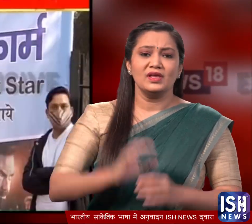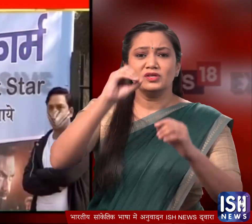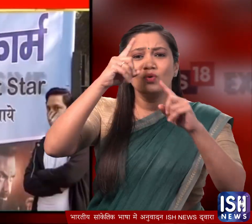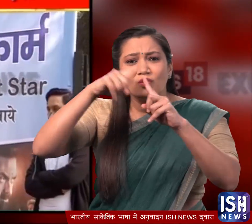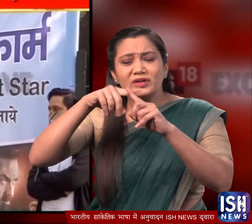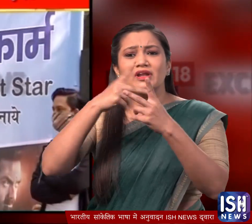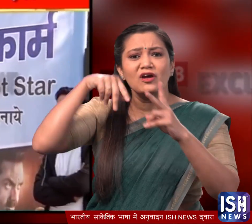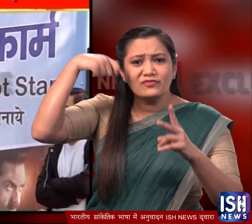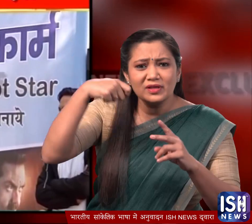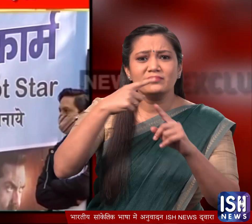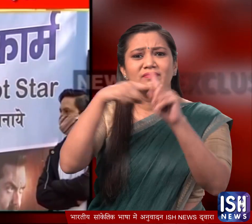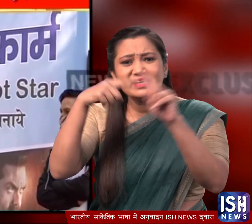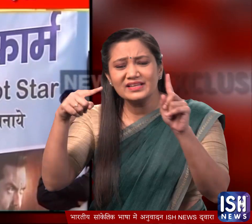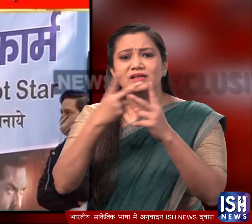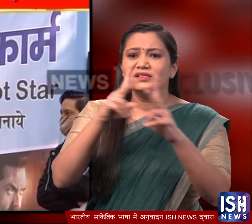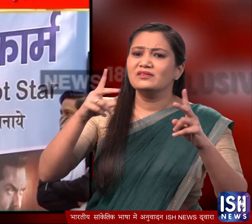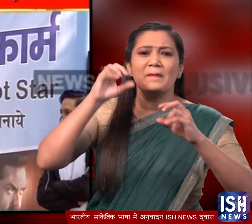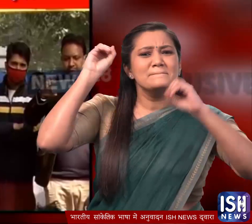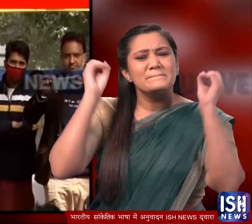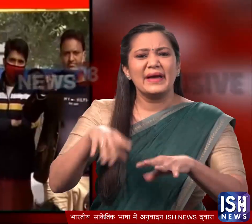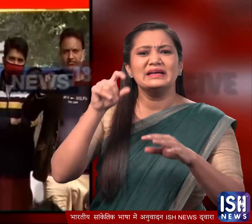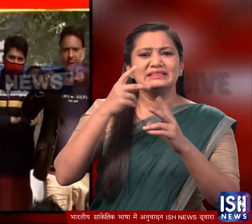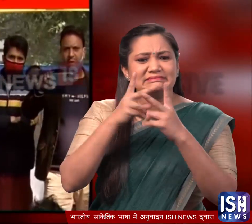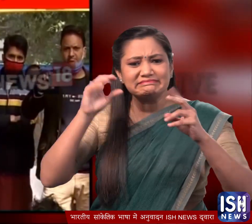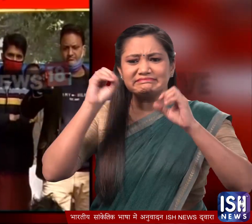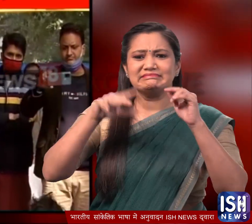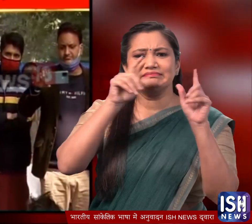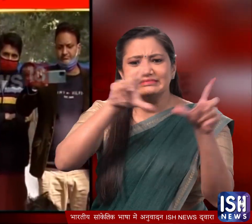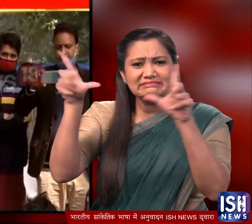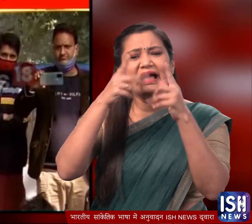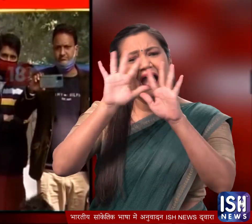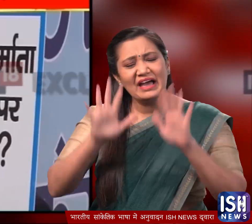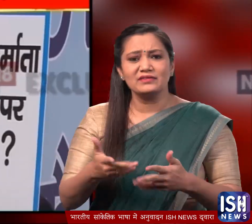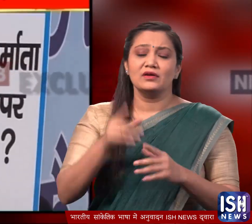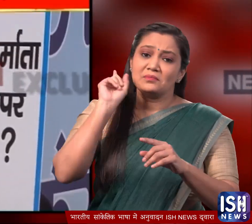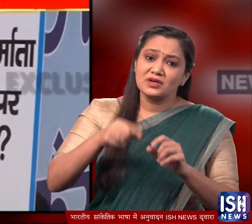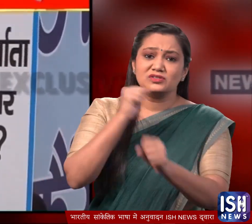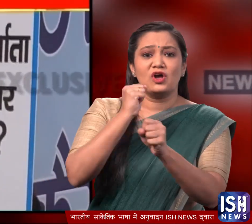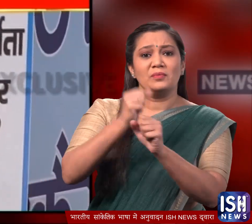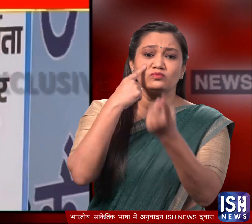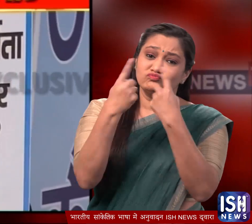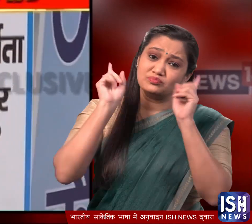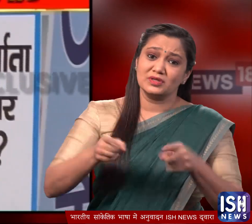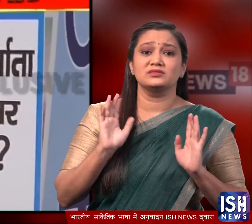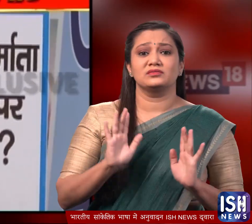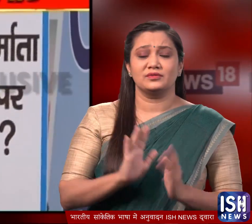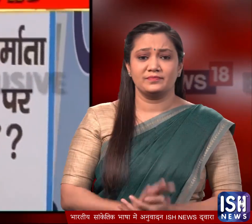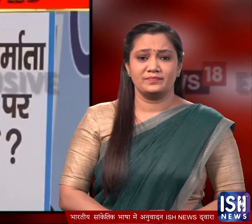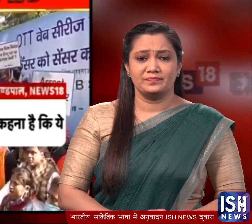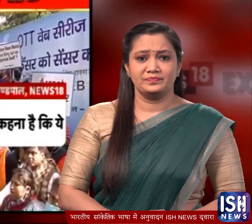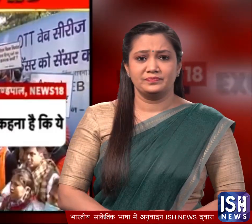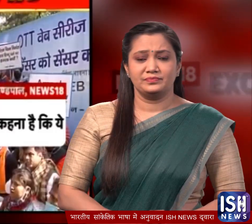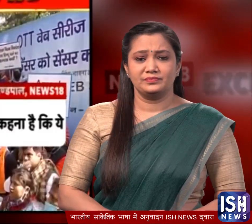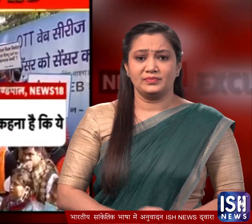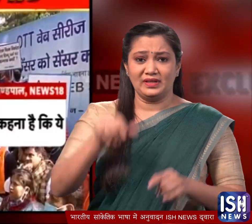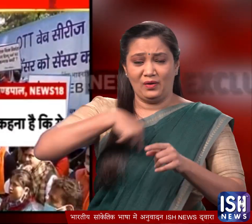कि ओटीटी पर दिखाई जाने वाली फिल्में और वेब सीरीज अश्लीलता से भरा कंटेंट परोस रही हैं, इसलिए सरकार को इन्हें सेंसर करने की जरूरत